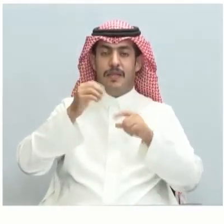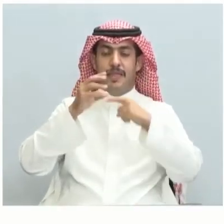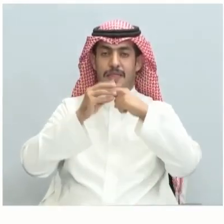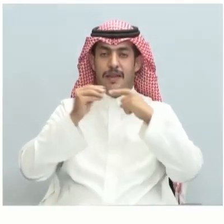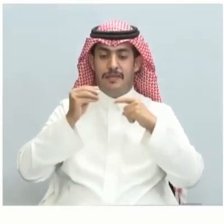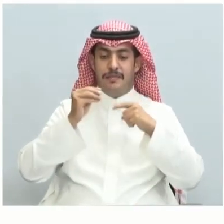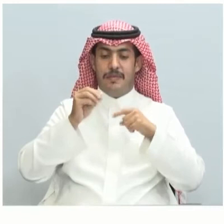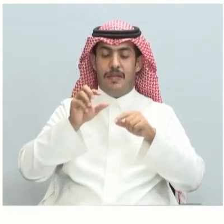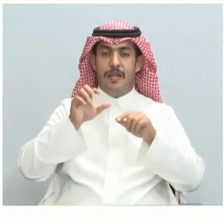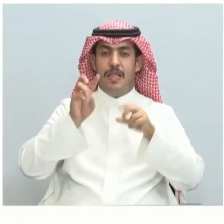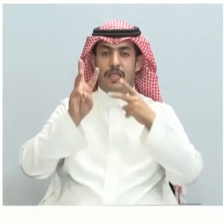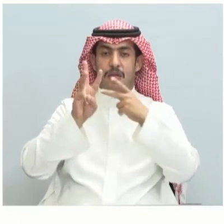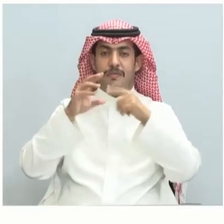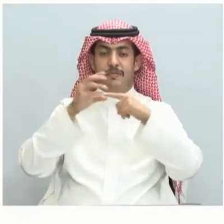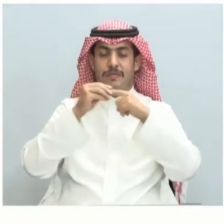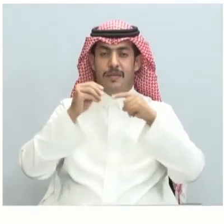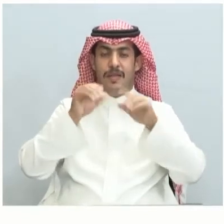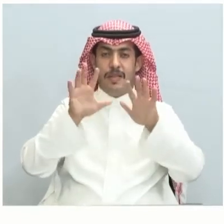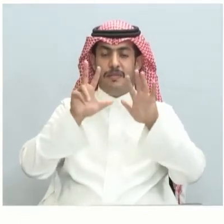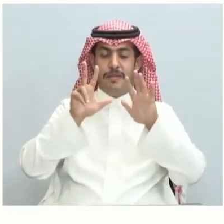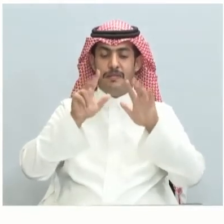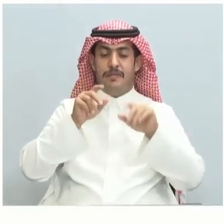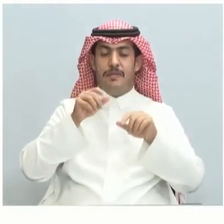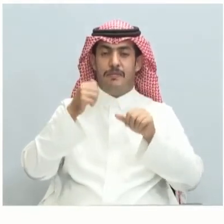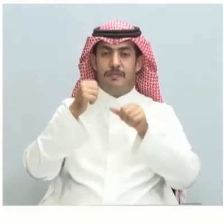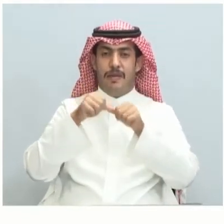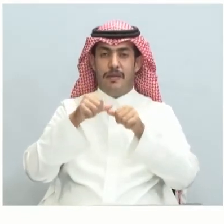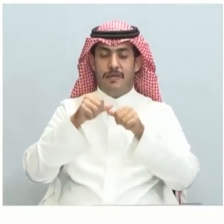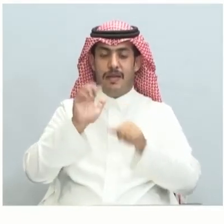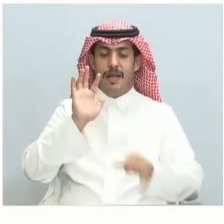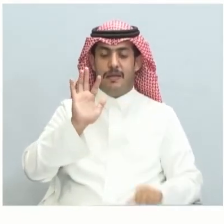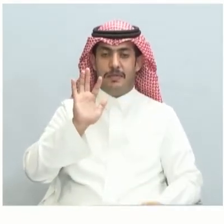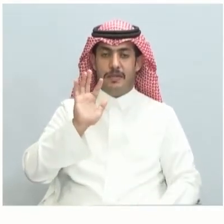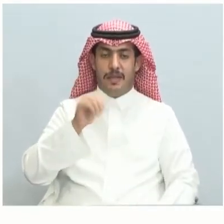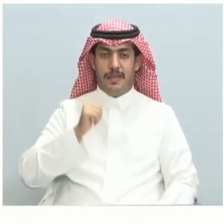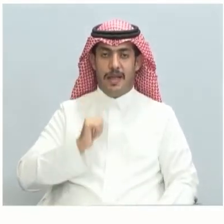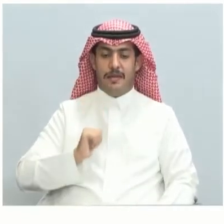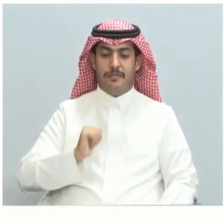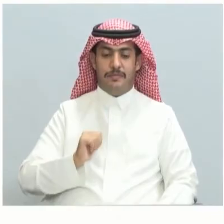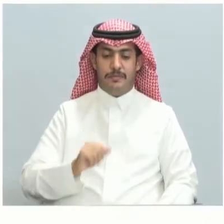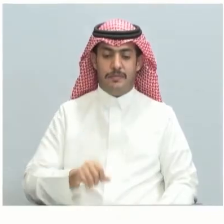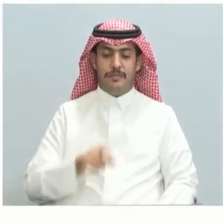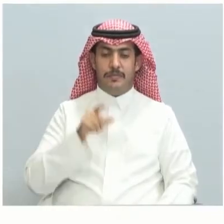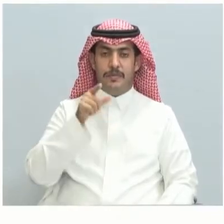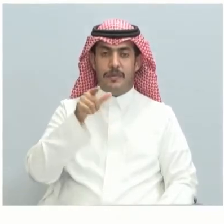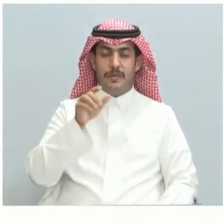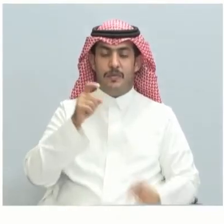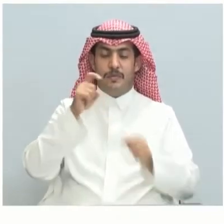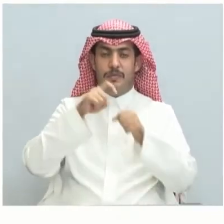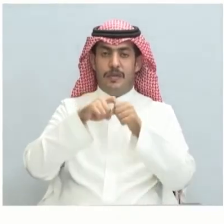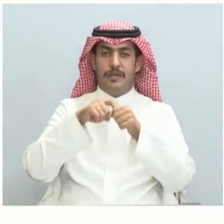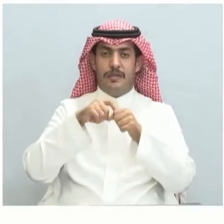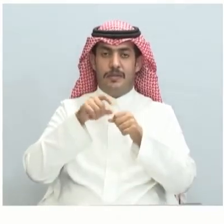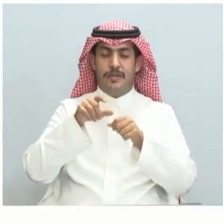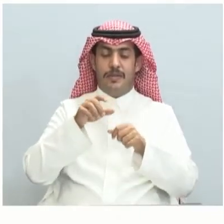الطرح 23 مطروحا منها 18 يتبقى خمسه ابنائي وبناتي اذا وصلناه هنا